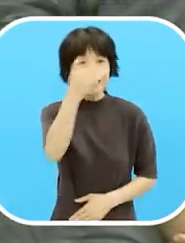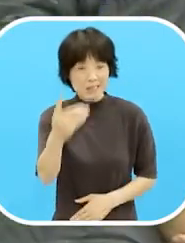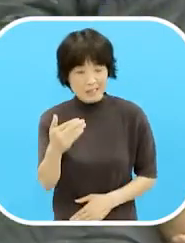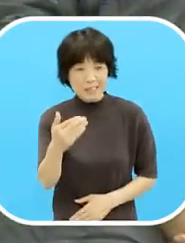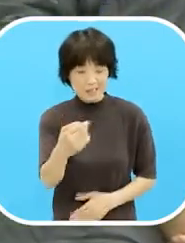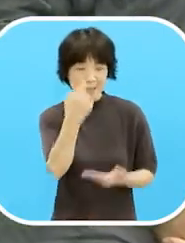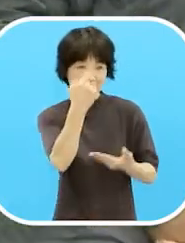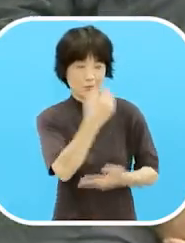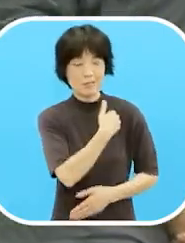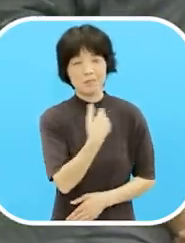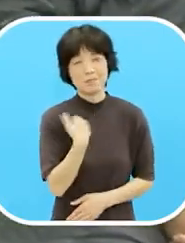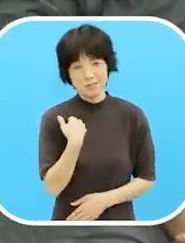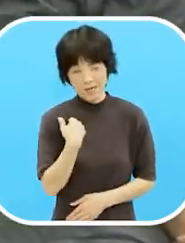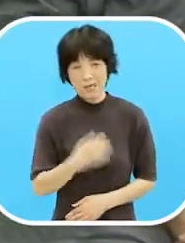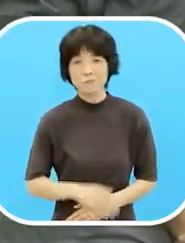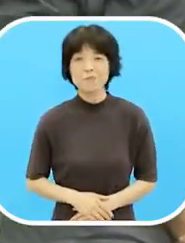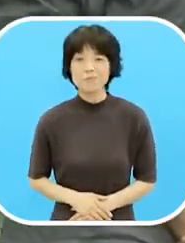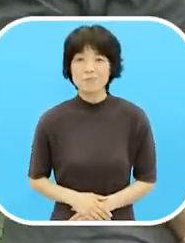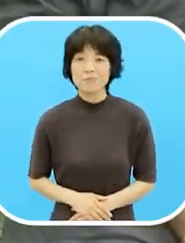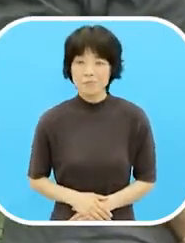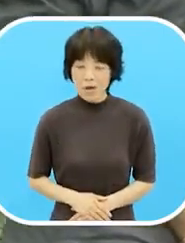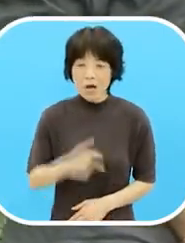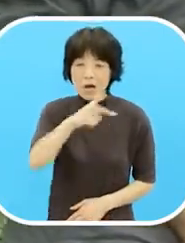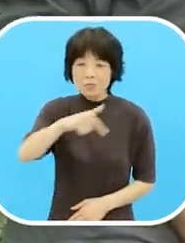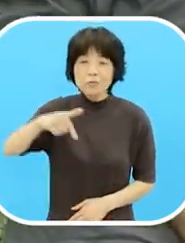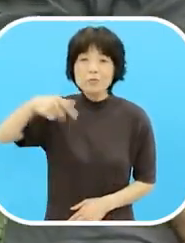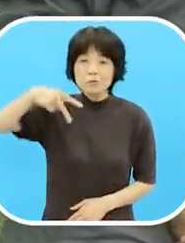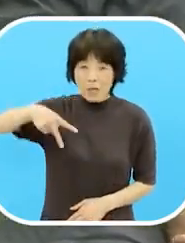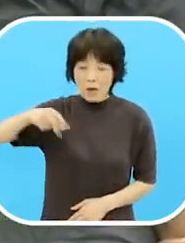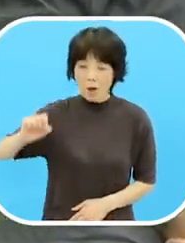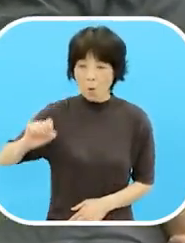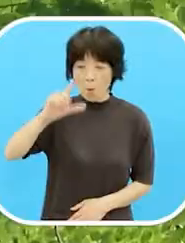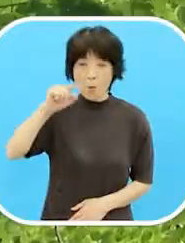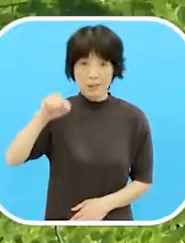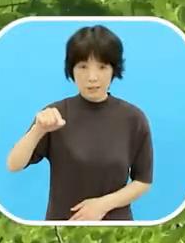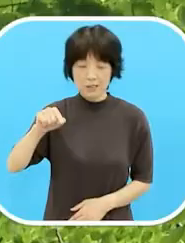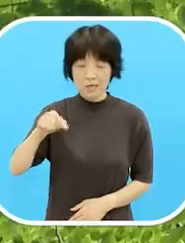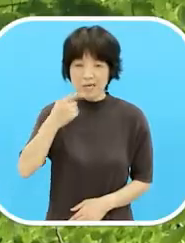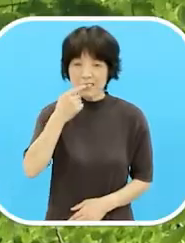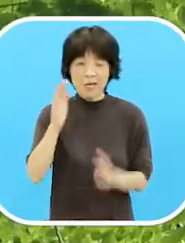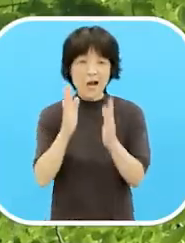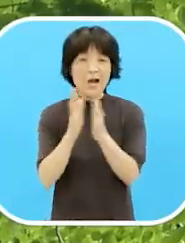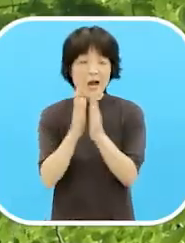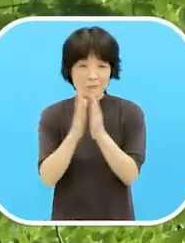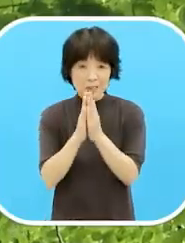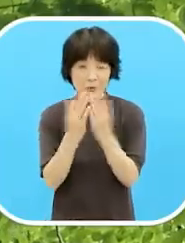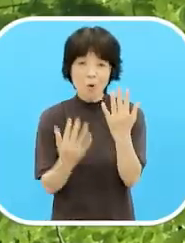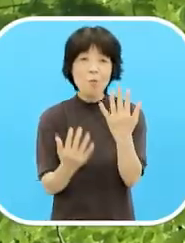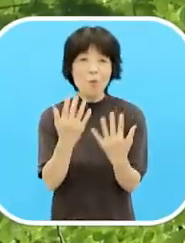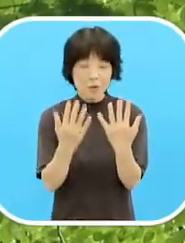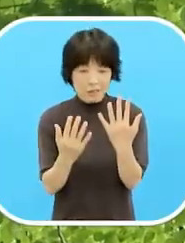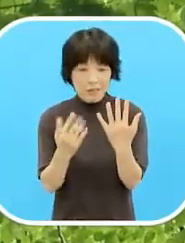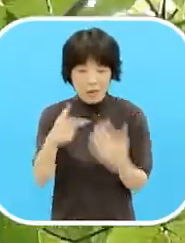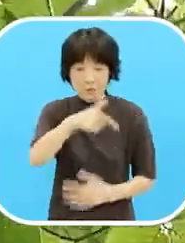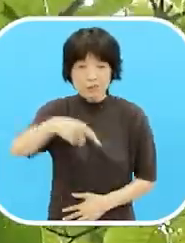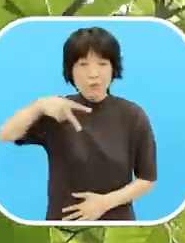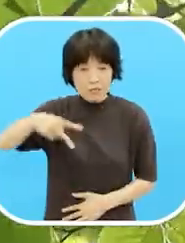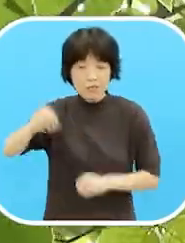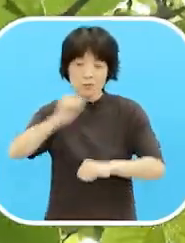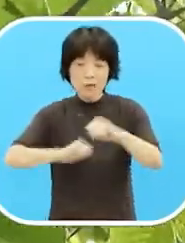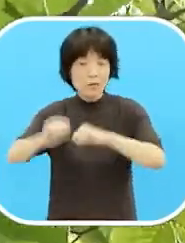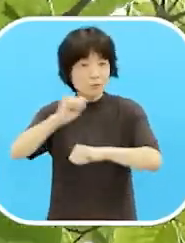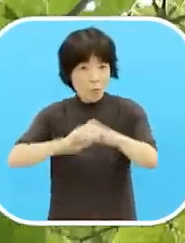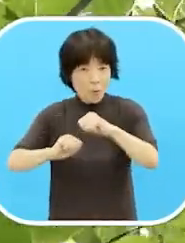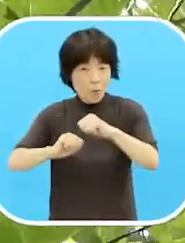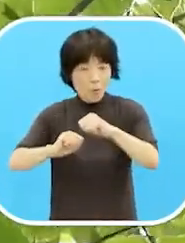学びました。 あ、そうですか。ブナが圧倒的に多いですからね、 はい、 白神の森はそのブナたちのね、はい、活